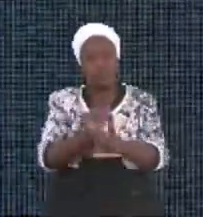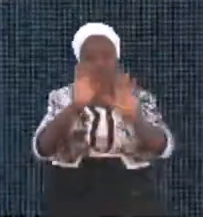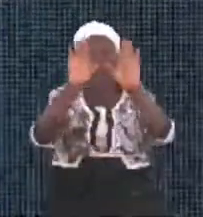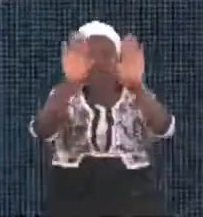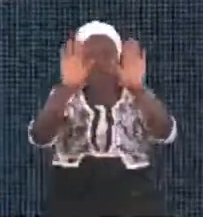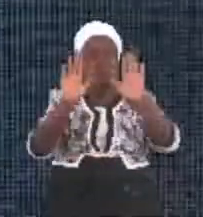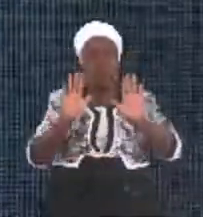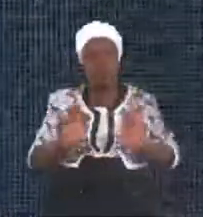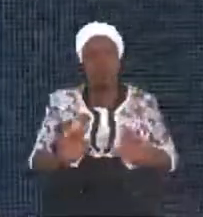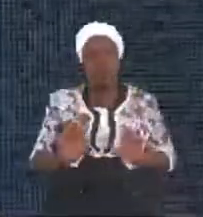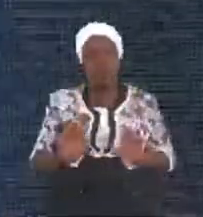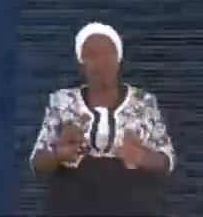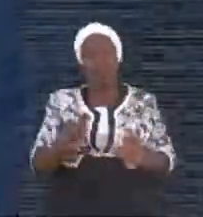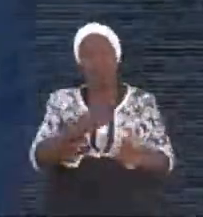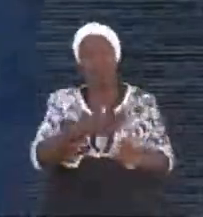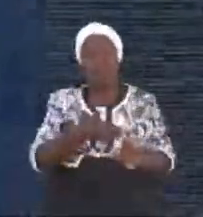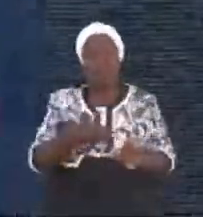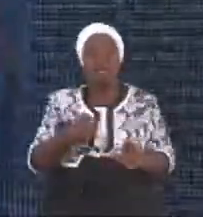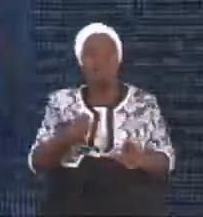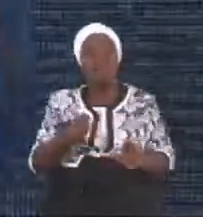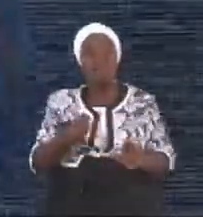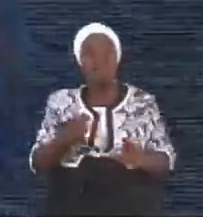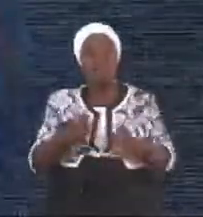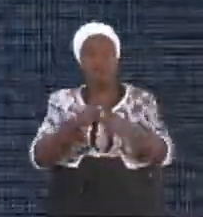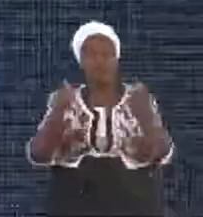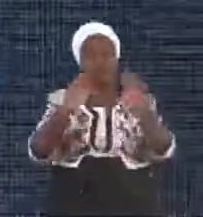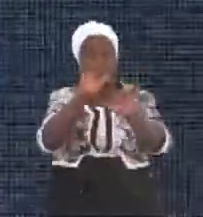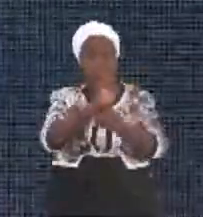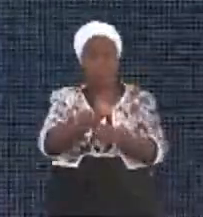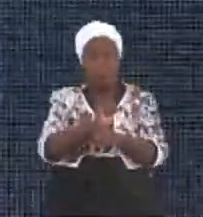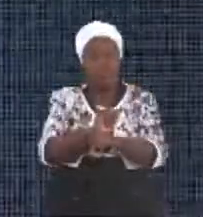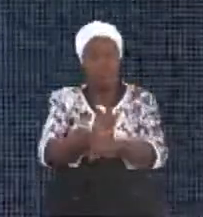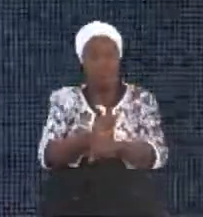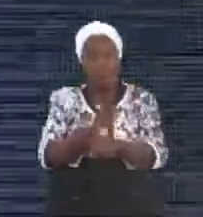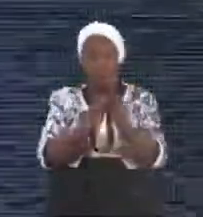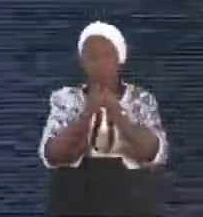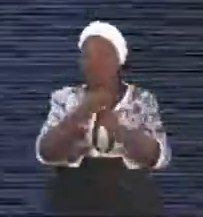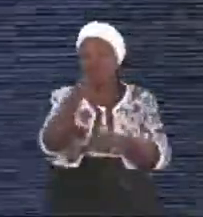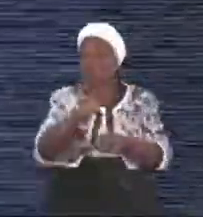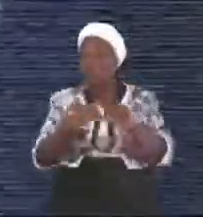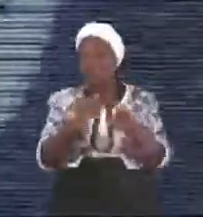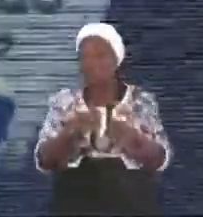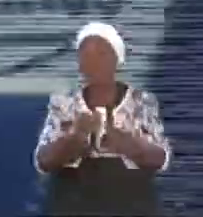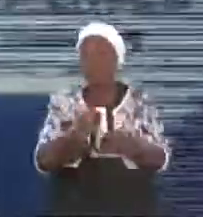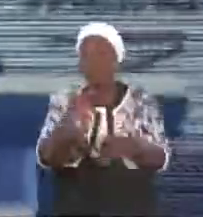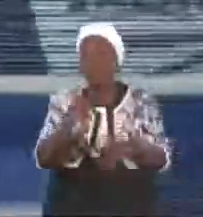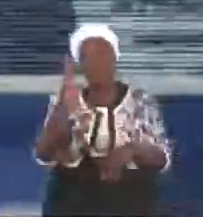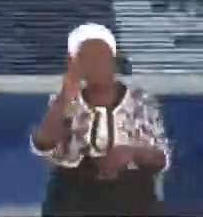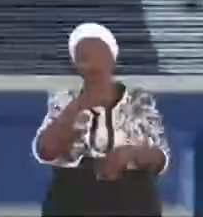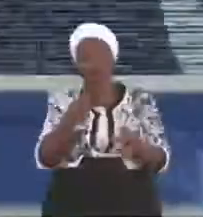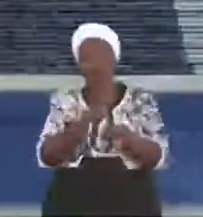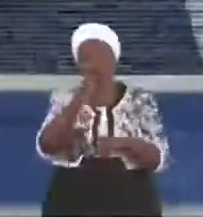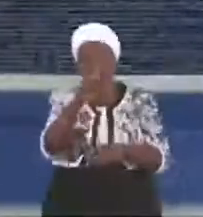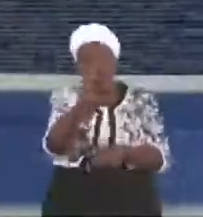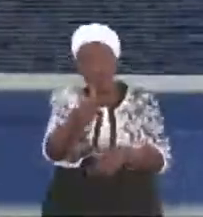a opérés par lui, ou par lui, comme vous-même vous le savez, vous le